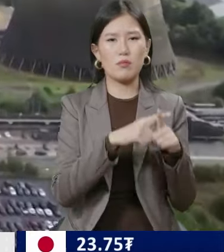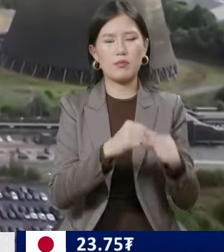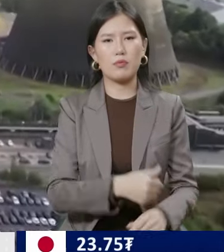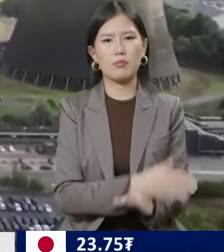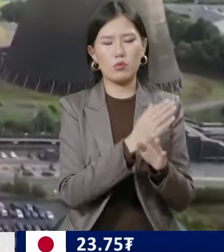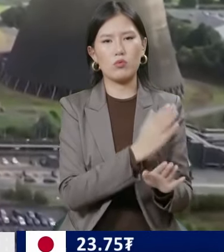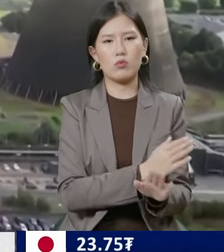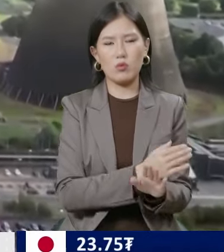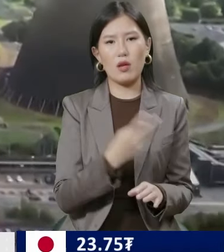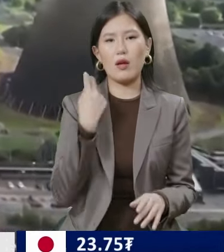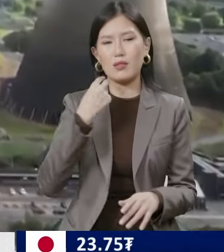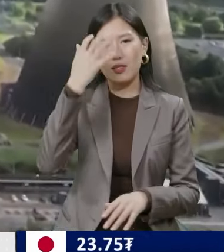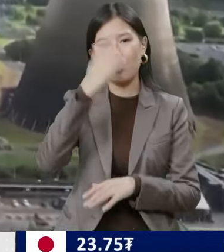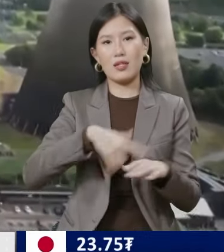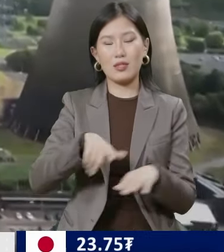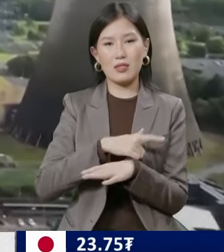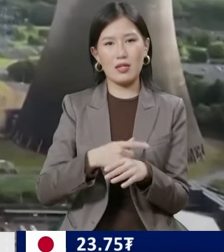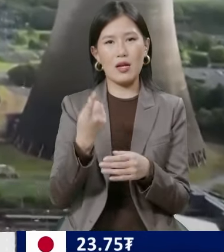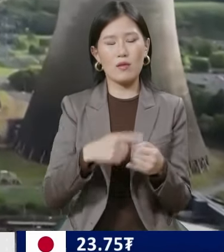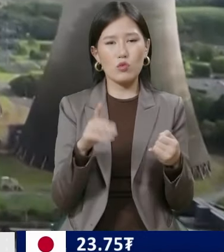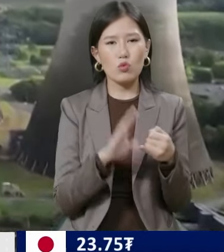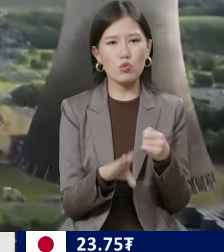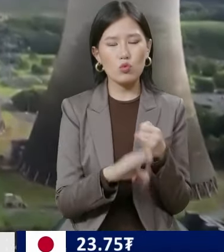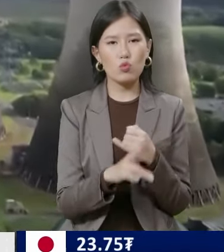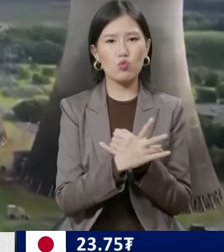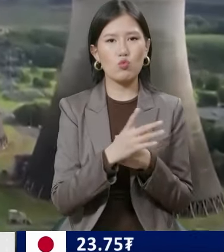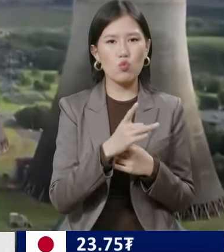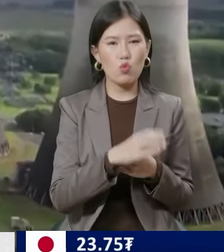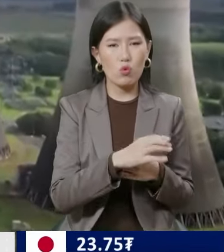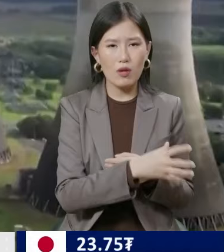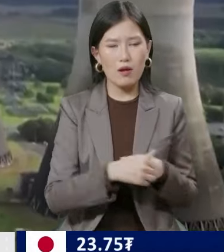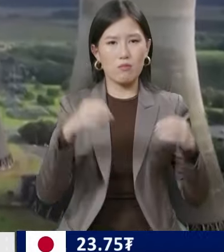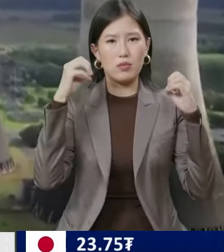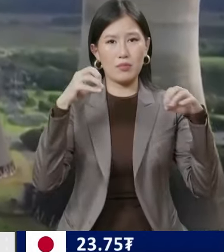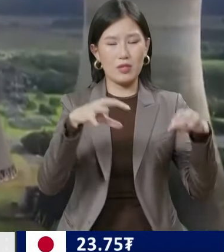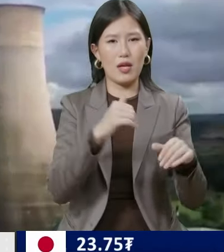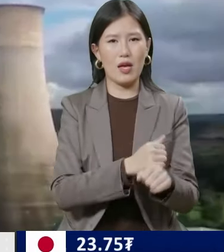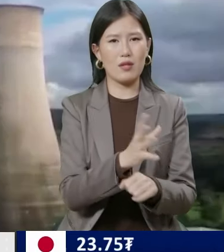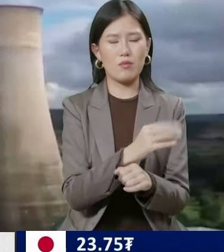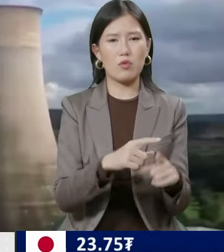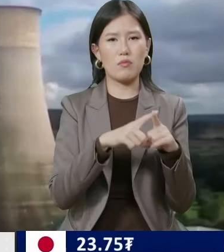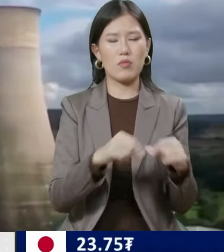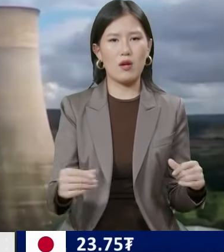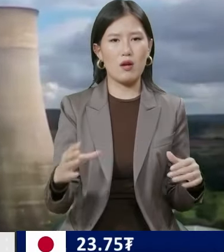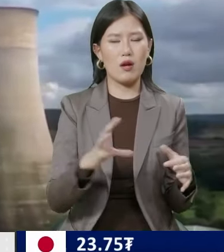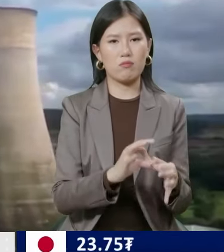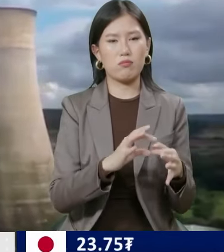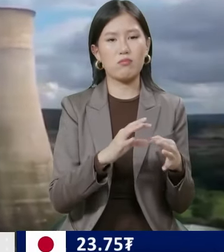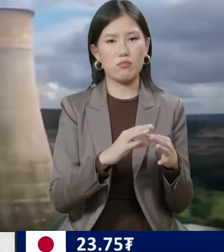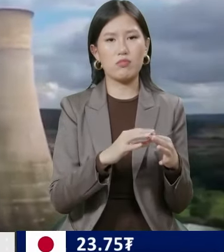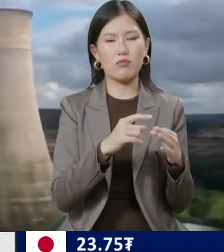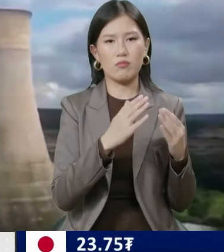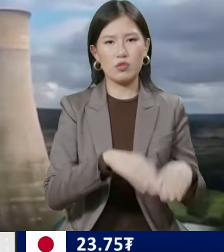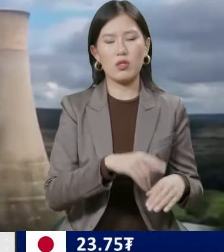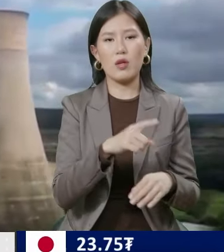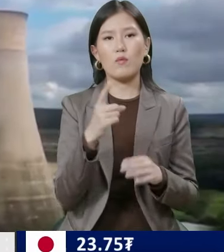тус улсын засгийн газар хамгийн сүүлийн нүүрсний цахилгаан станц болох Radcliffe-on-Soar станцын үйл ажиллагааг зогсоосон байна. Тус станц нь